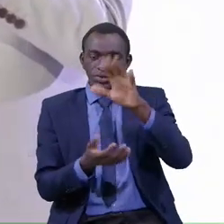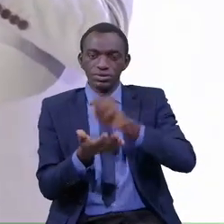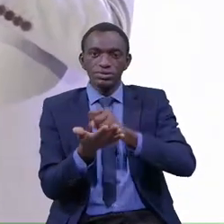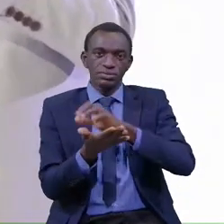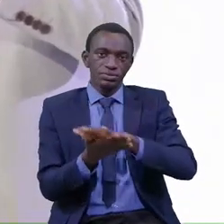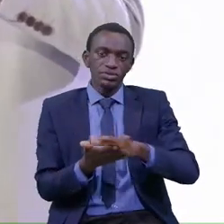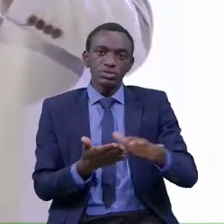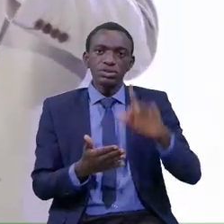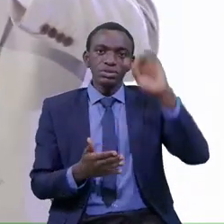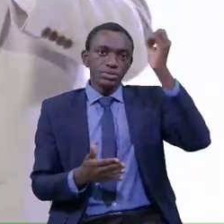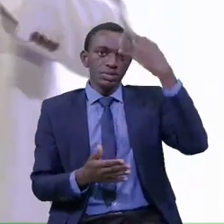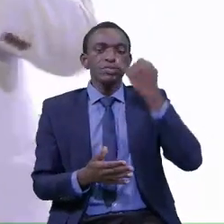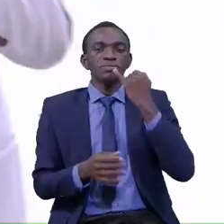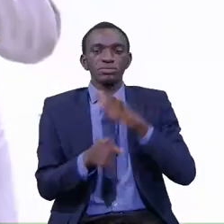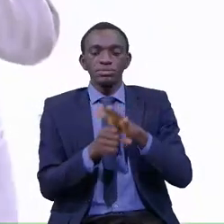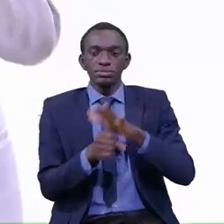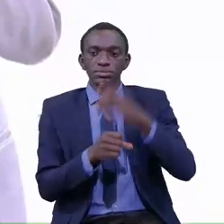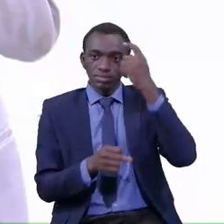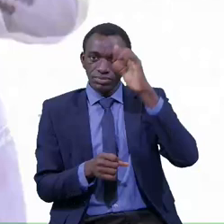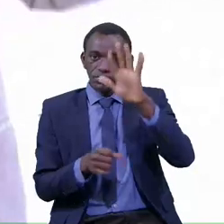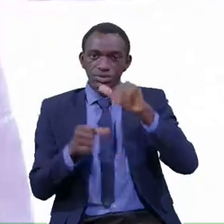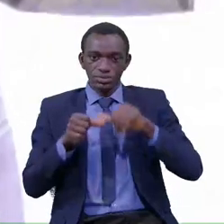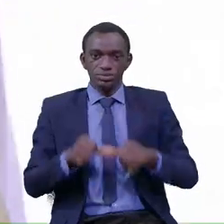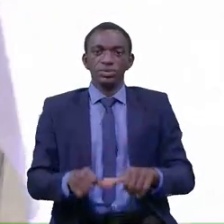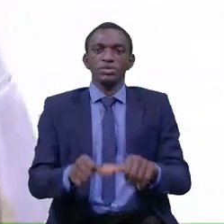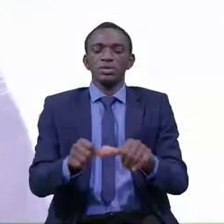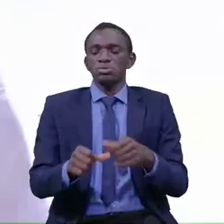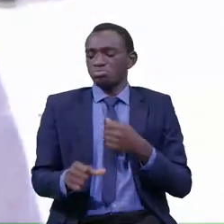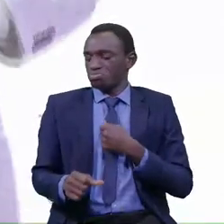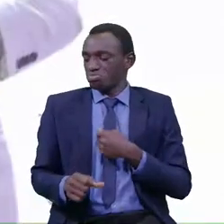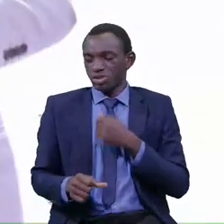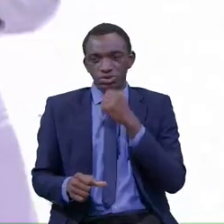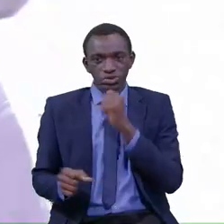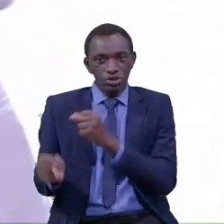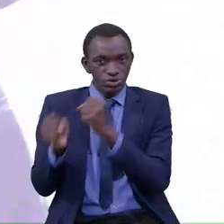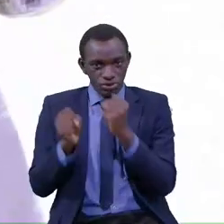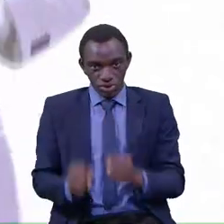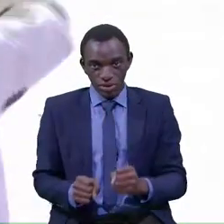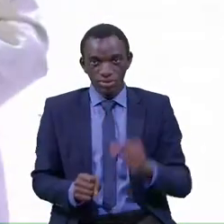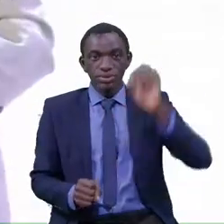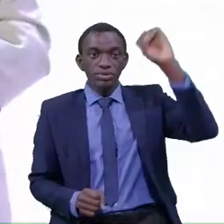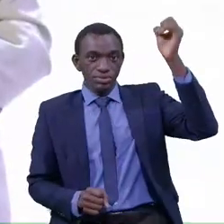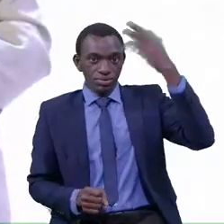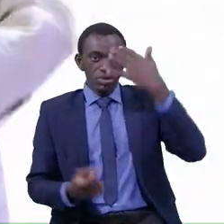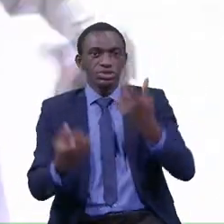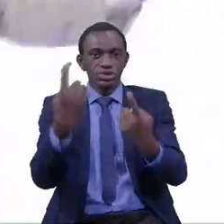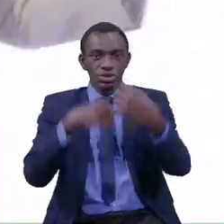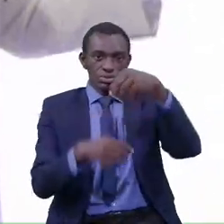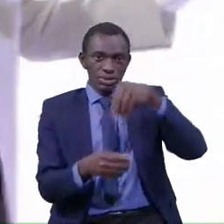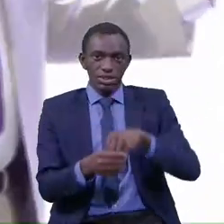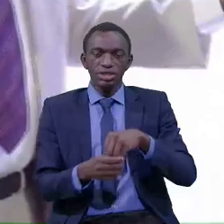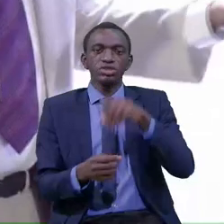suffisante pour ta fermeté. Je ne suis pas fort. La grâce entre et te rend